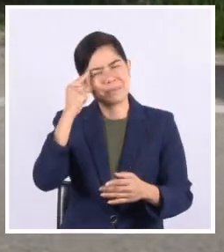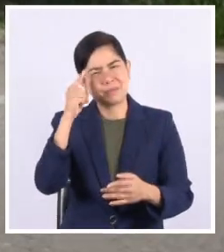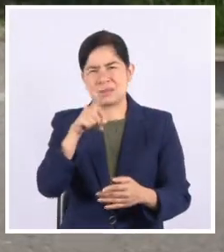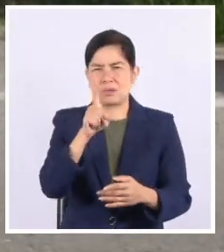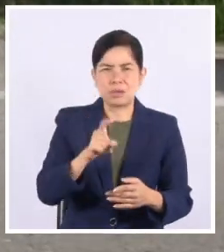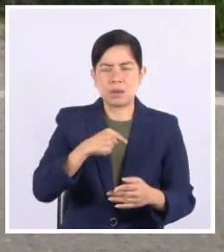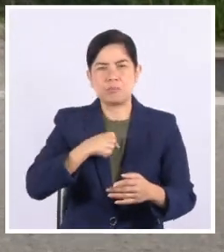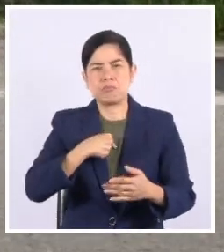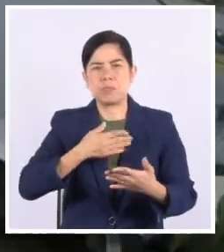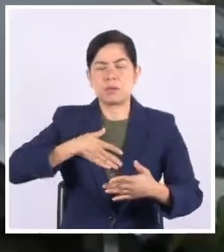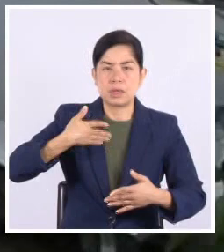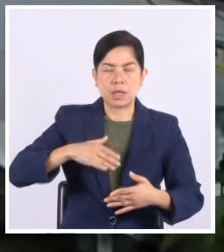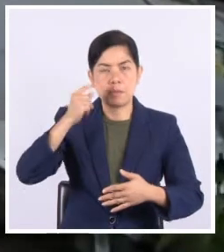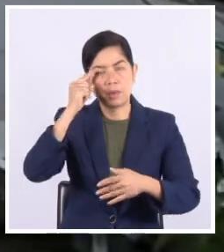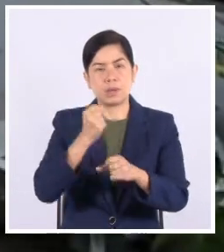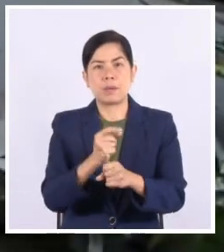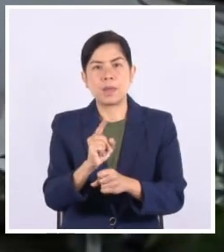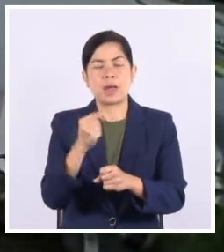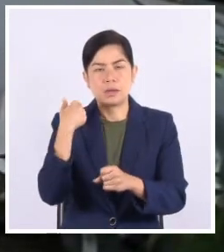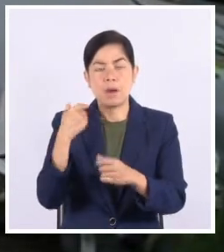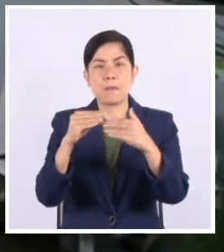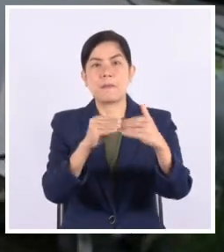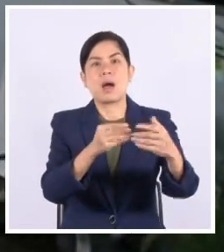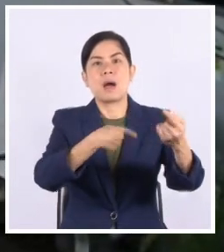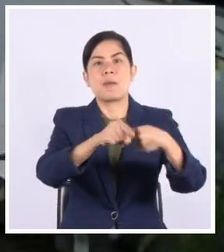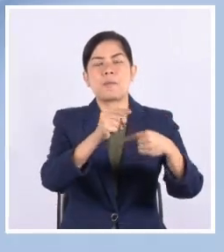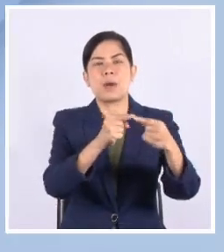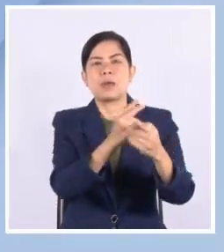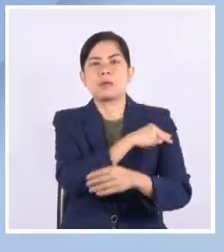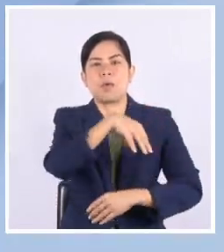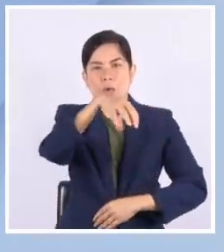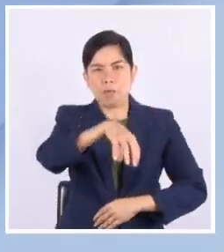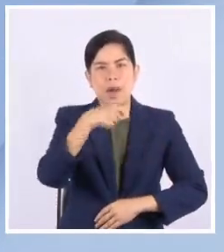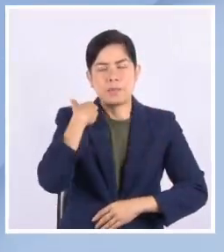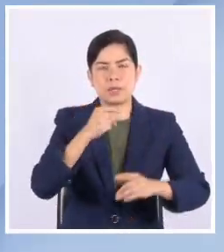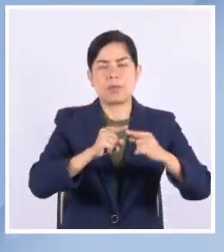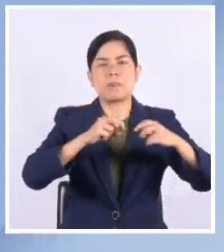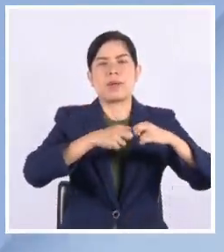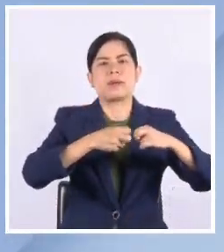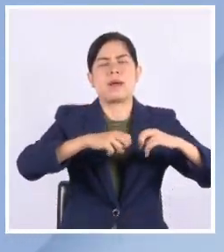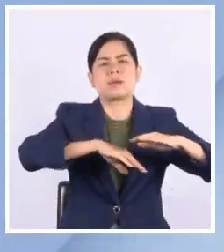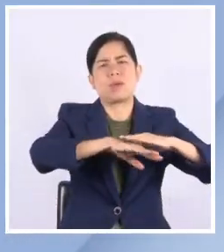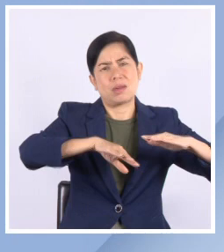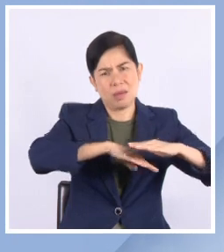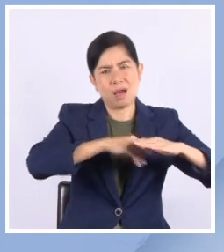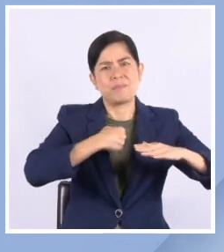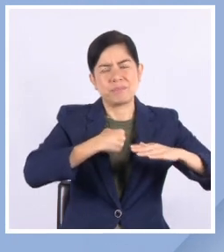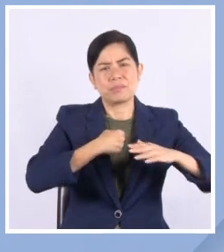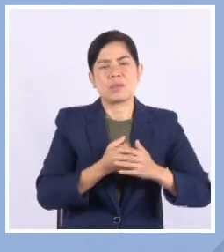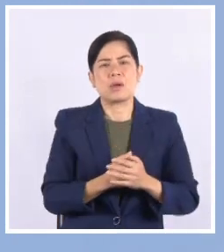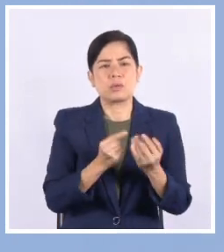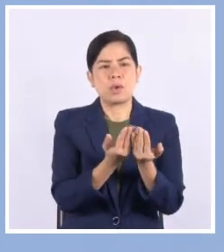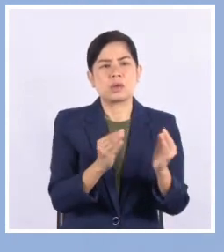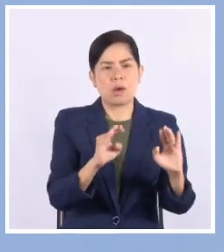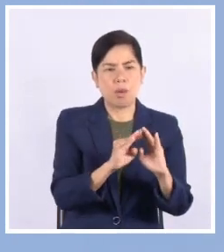ยนำไปแล้วนะก็ยังติดขัดเรื่องเอกสารวันจันทร์นี้ไปเดินเรื่องใหม่นะคะคนในครอบครัวทุกคนถามว่ารักไหมก็รักแนนนะเป็นห่วงด้ว